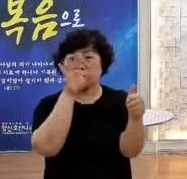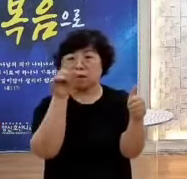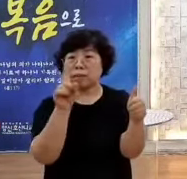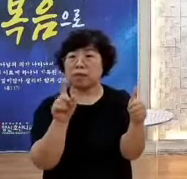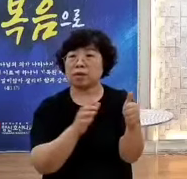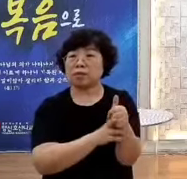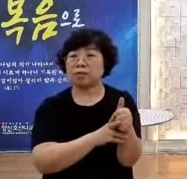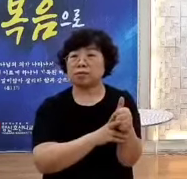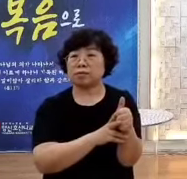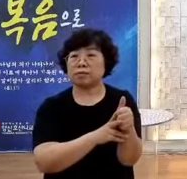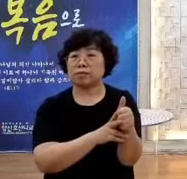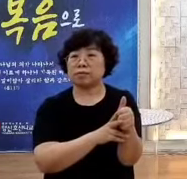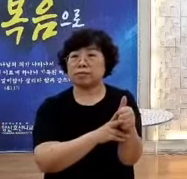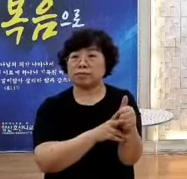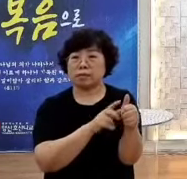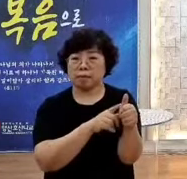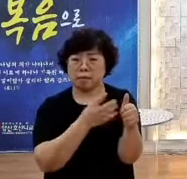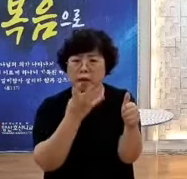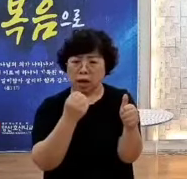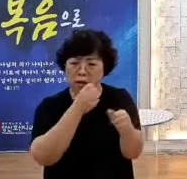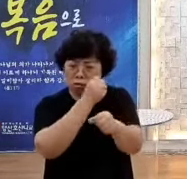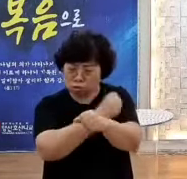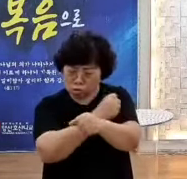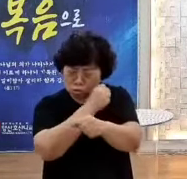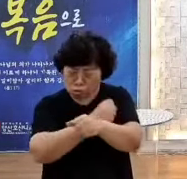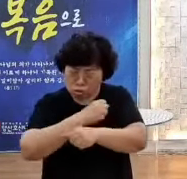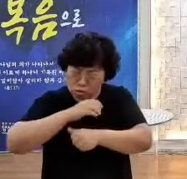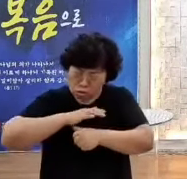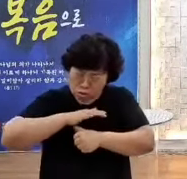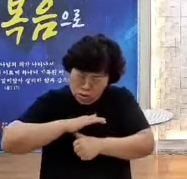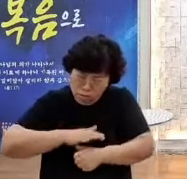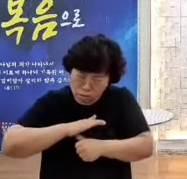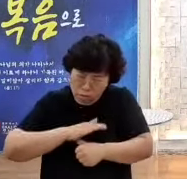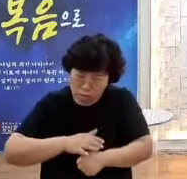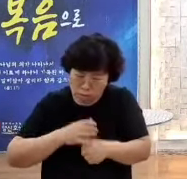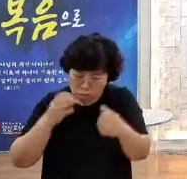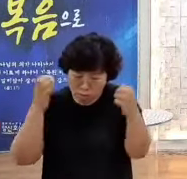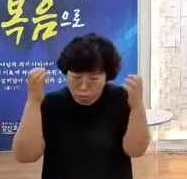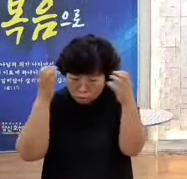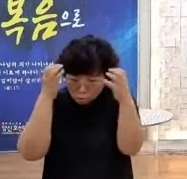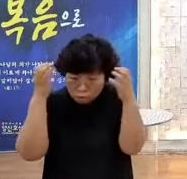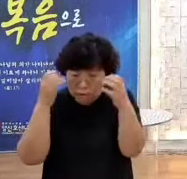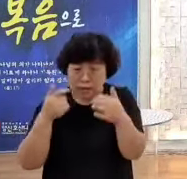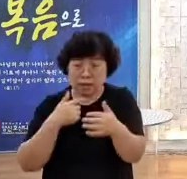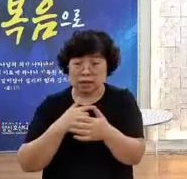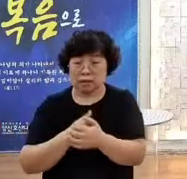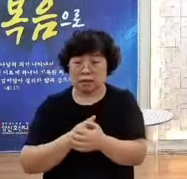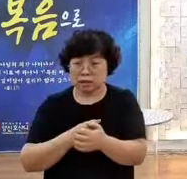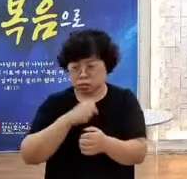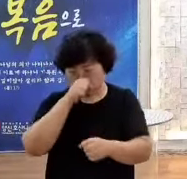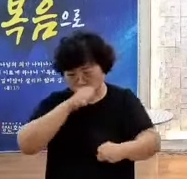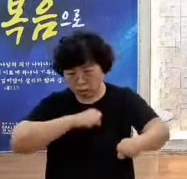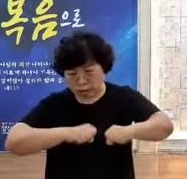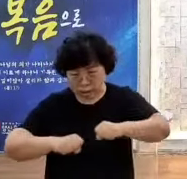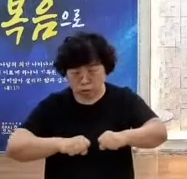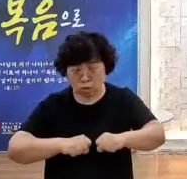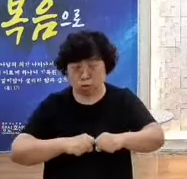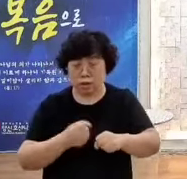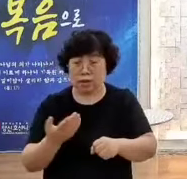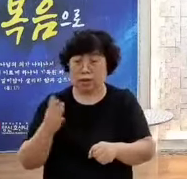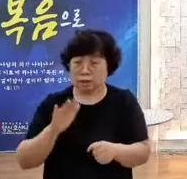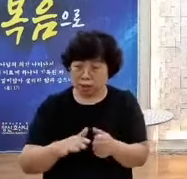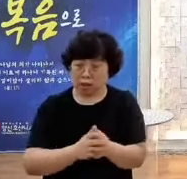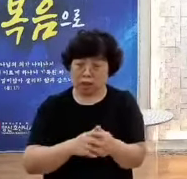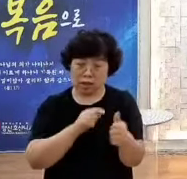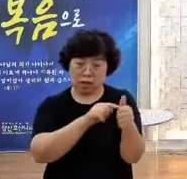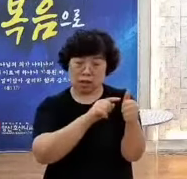그렇게 많은 고행과 또 참회와 또 그런 어떤 선행을 통해서가 아니라,